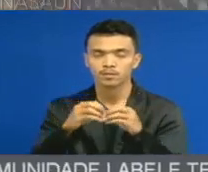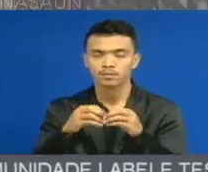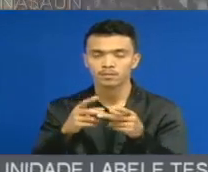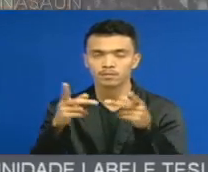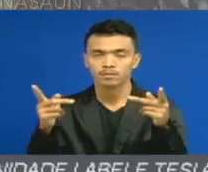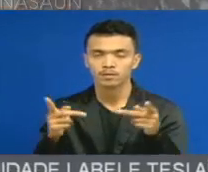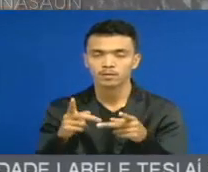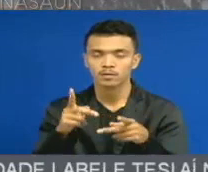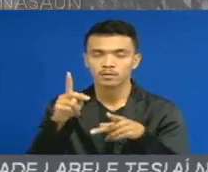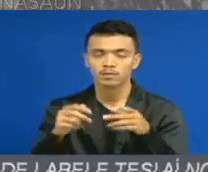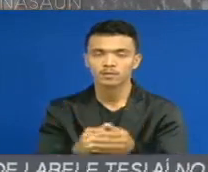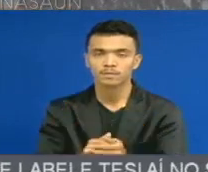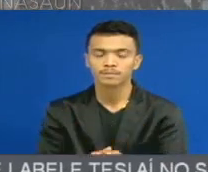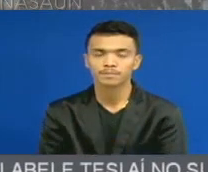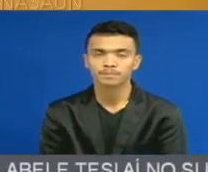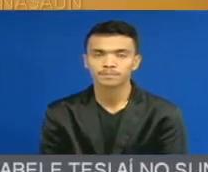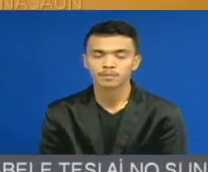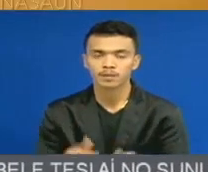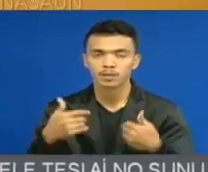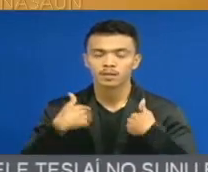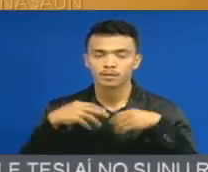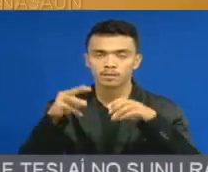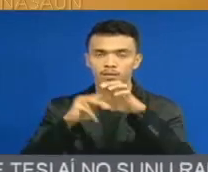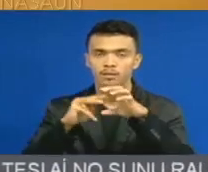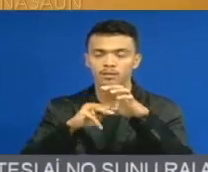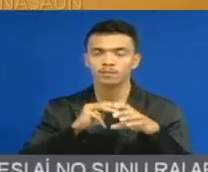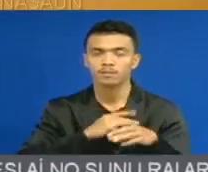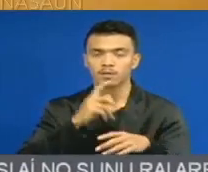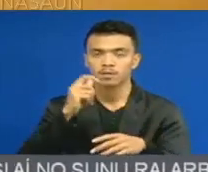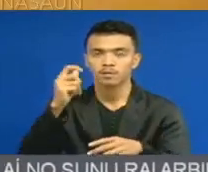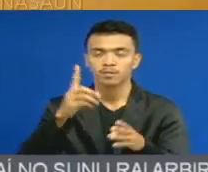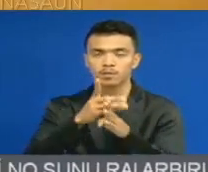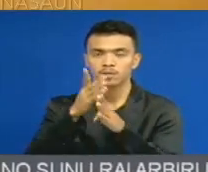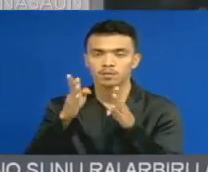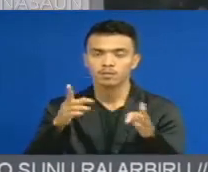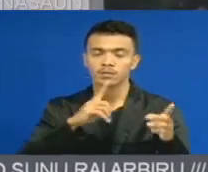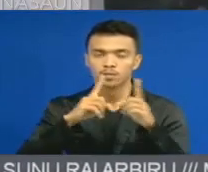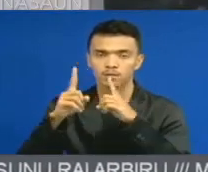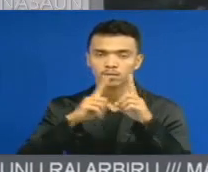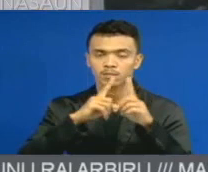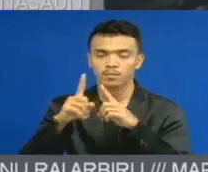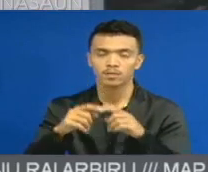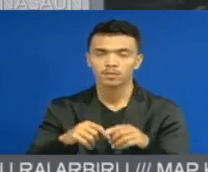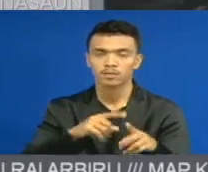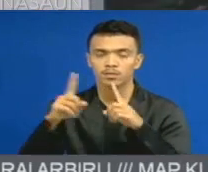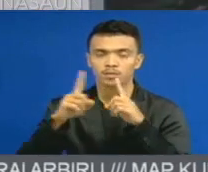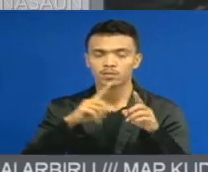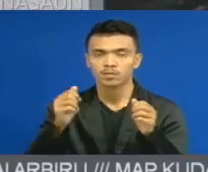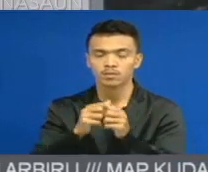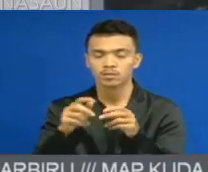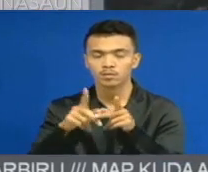fasilidades sanimento no be mos ia mercado central Manatuto direktur ne explica kata se coordena ho